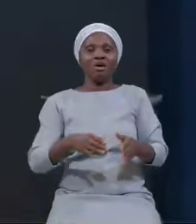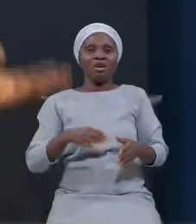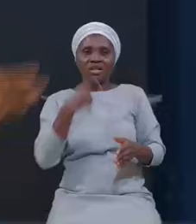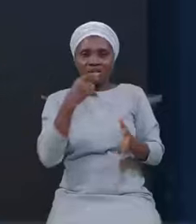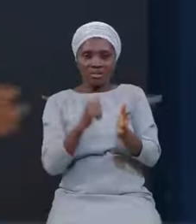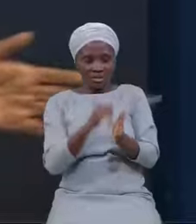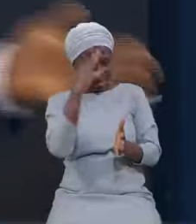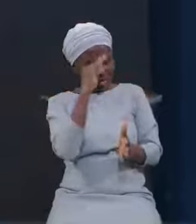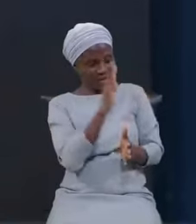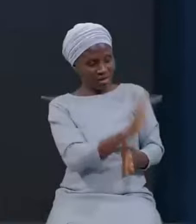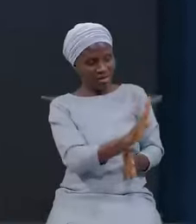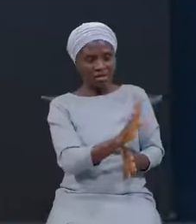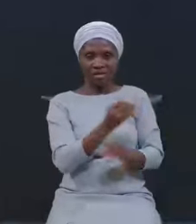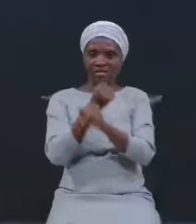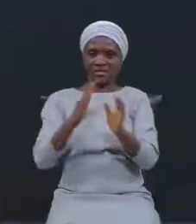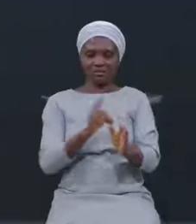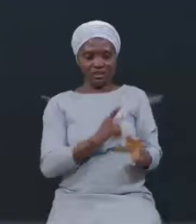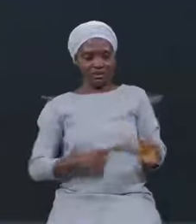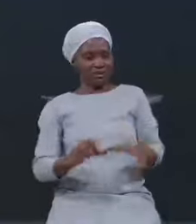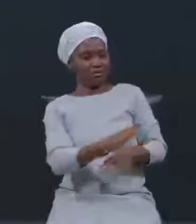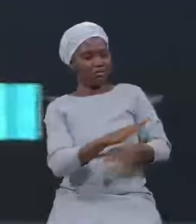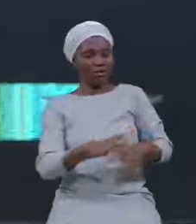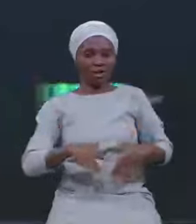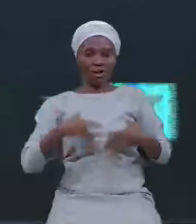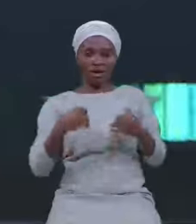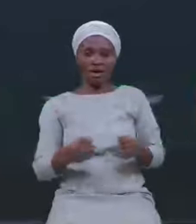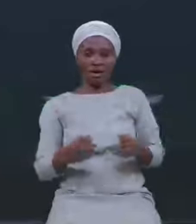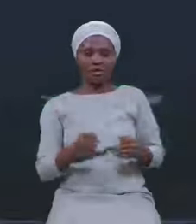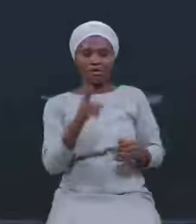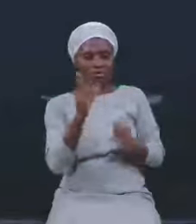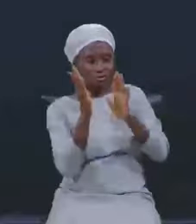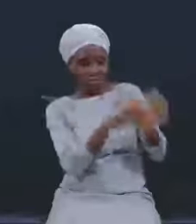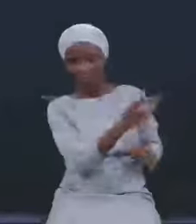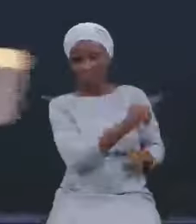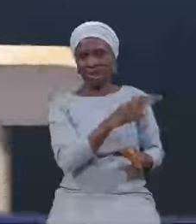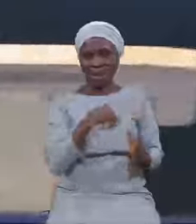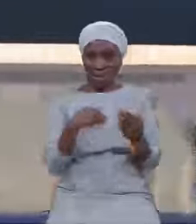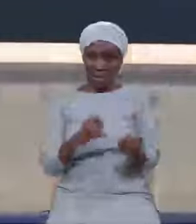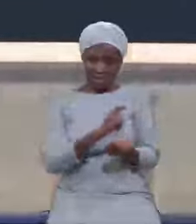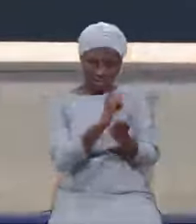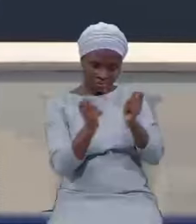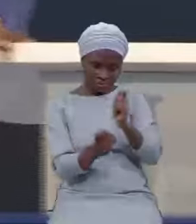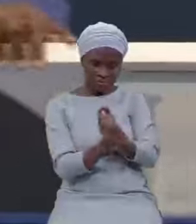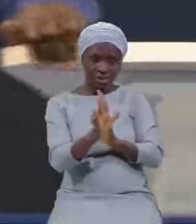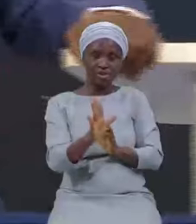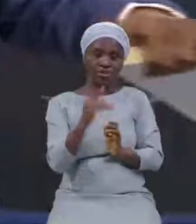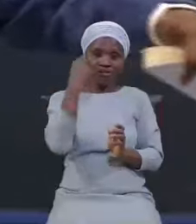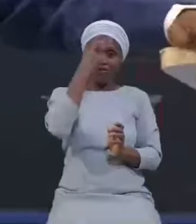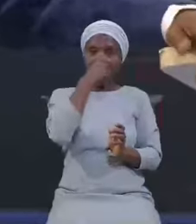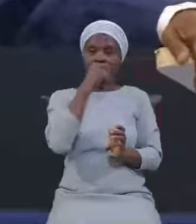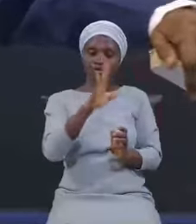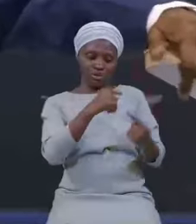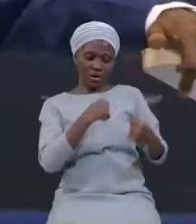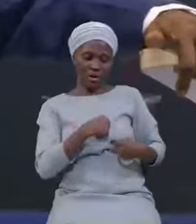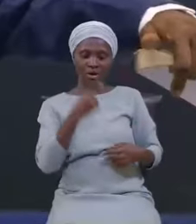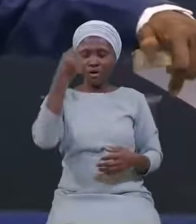qui professaient être sauveurs. Détourner ton cœur, détourner ton visage, détourner donc ta pensée, ton